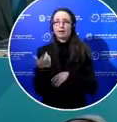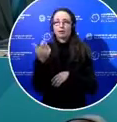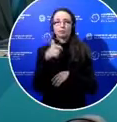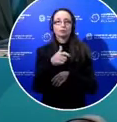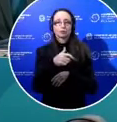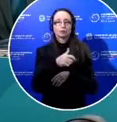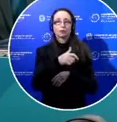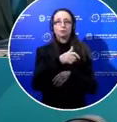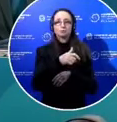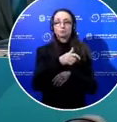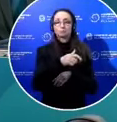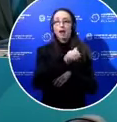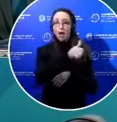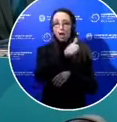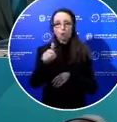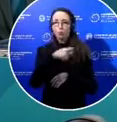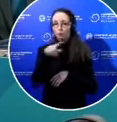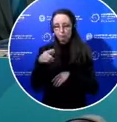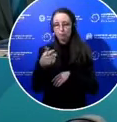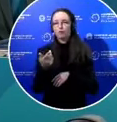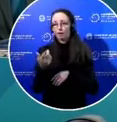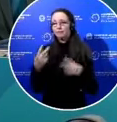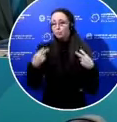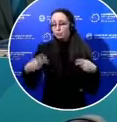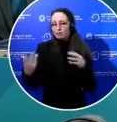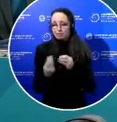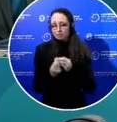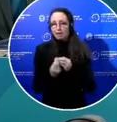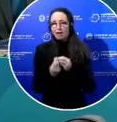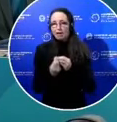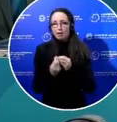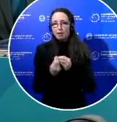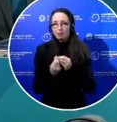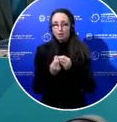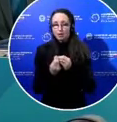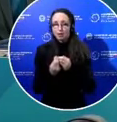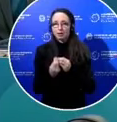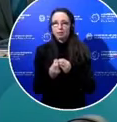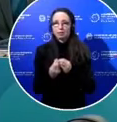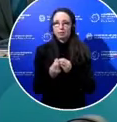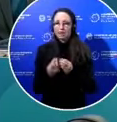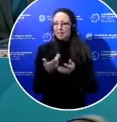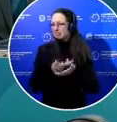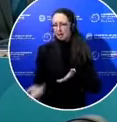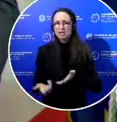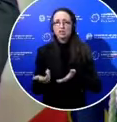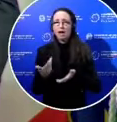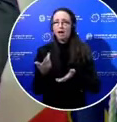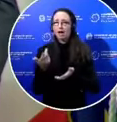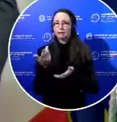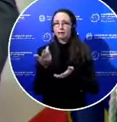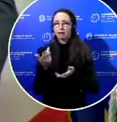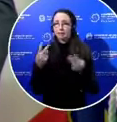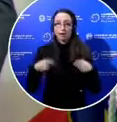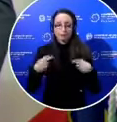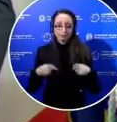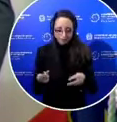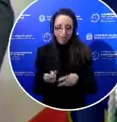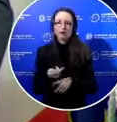insieme a noi. La capacità di rialzarsi da una tragedia collettiva della vita deve essere la capacità di rialzarsi